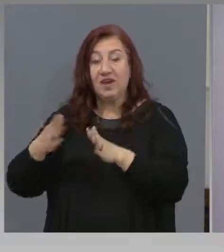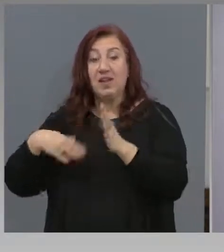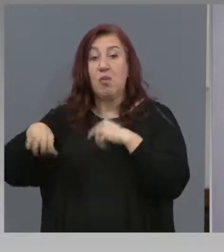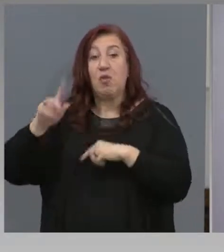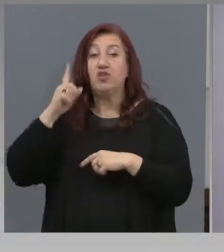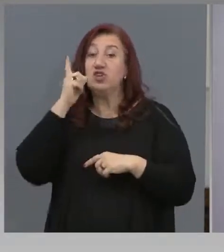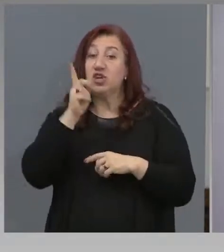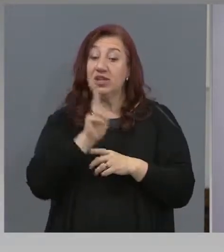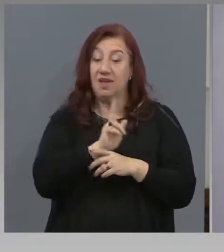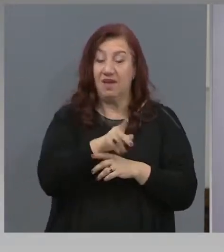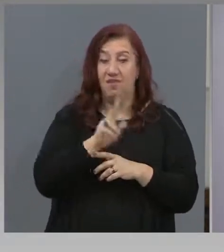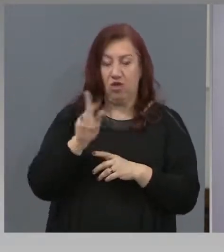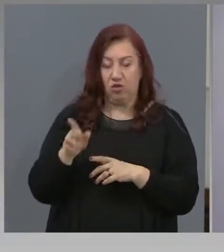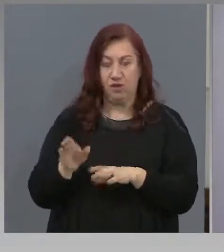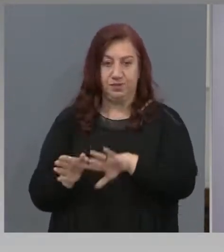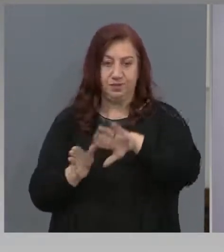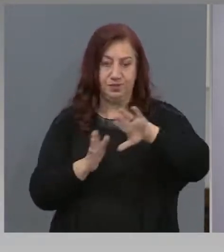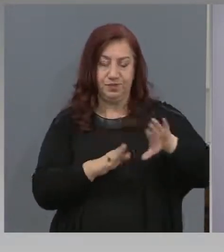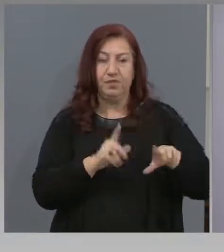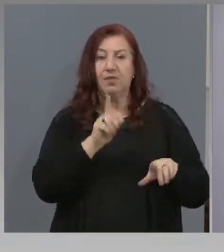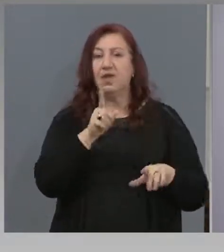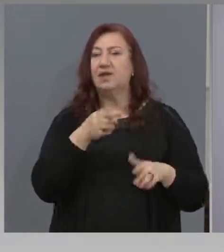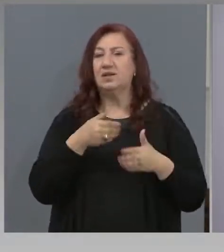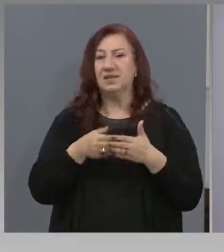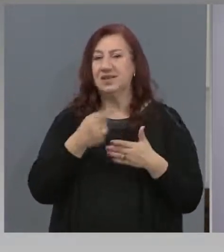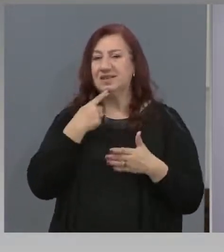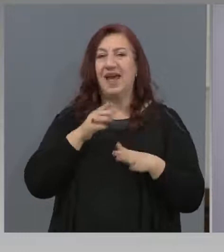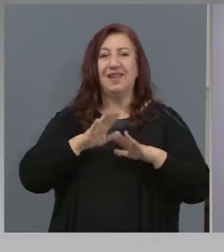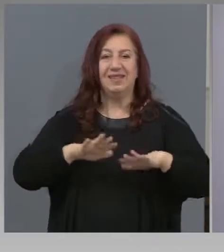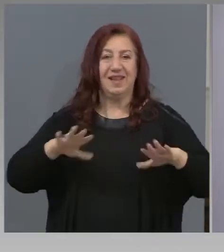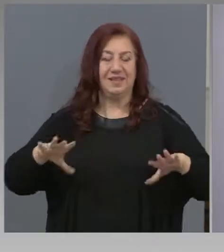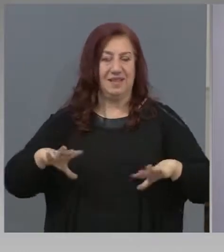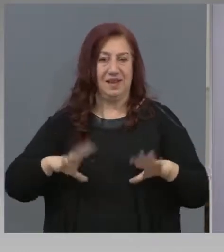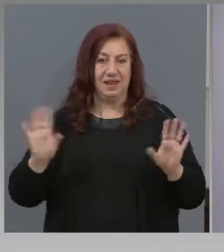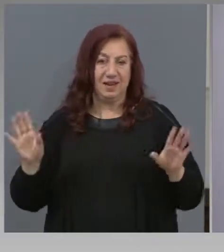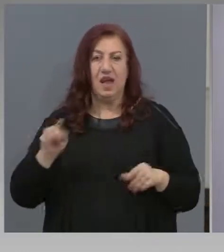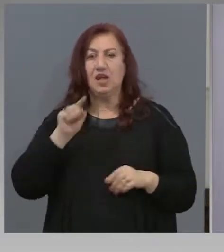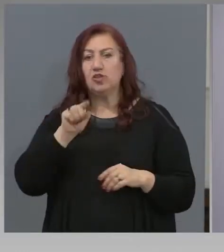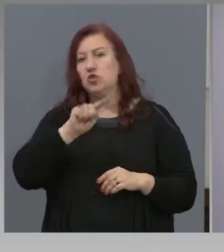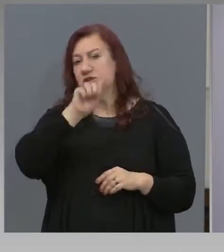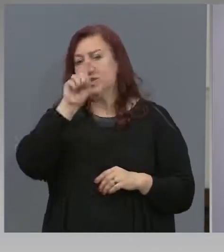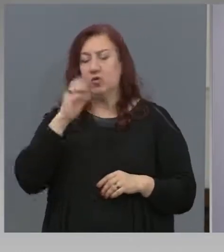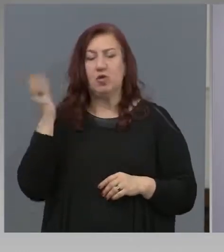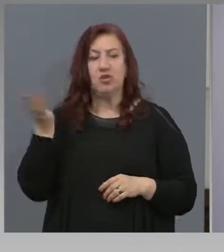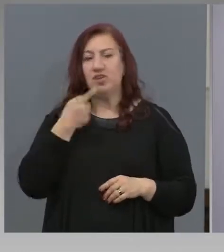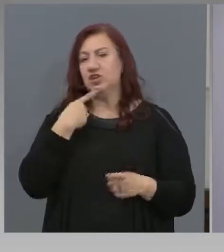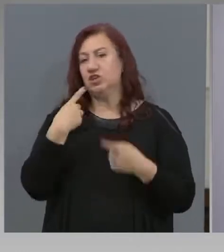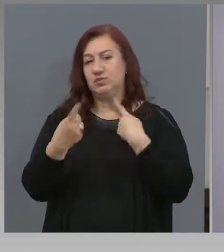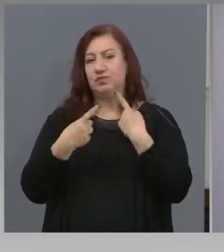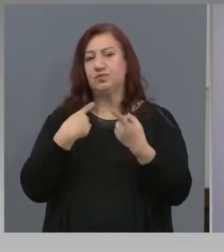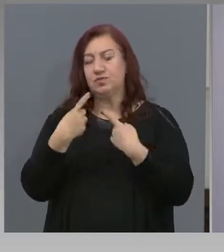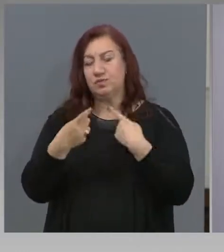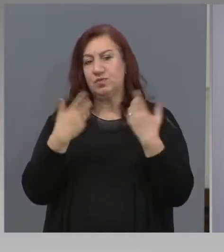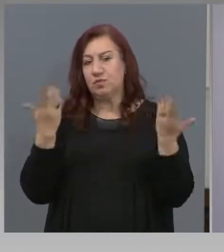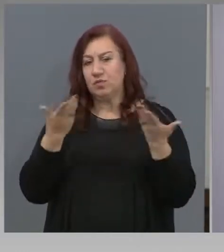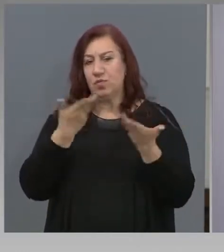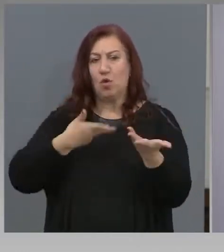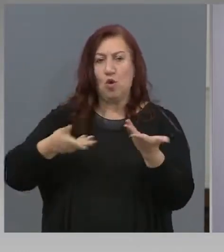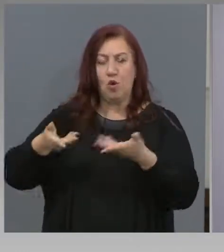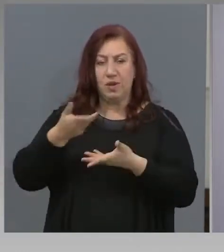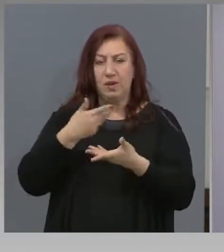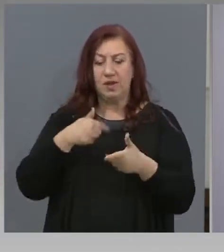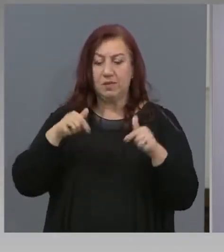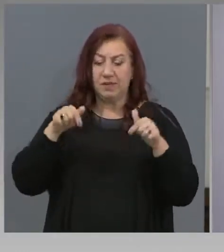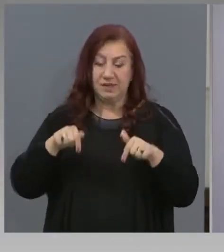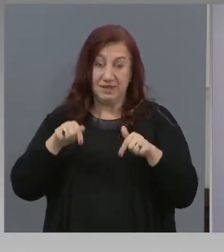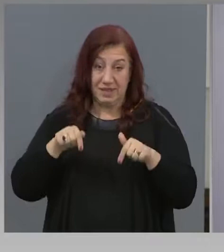Що се отнася до детските градини? Въпросът вече беше коментиран. Към настоящия момент считам, и че